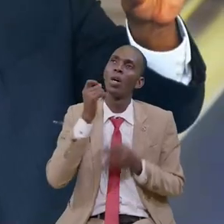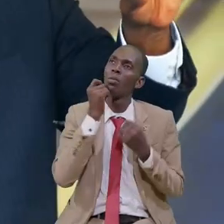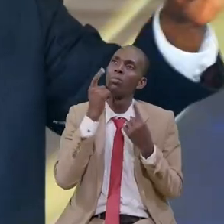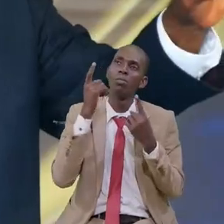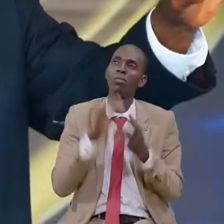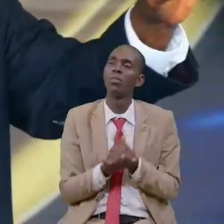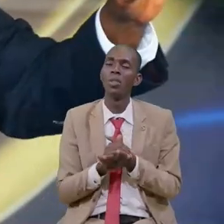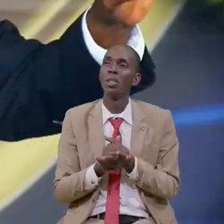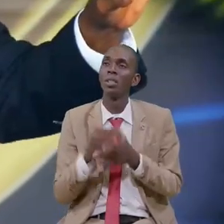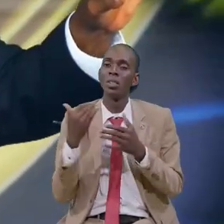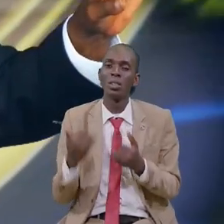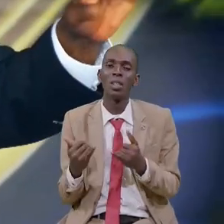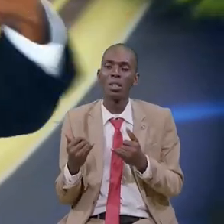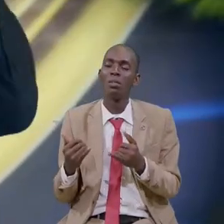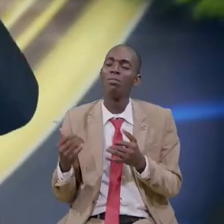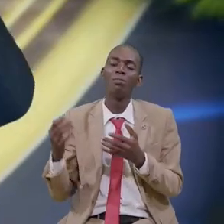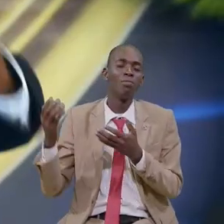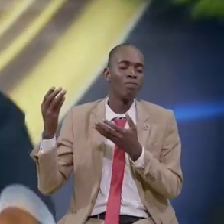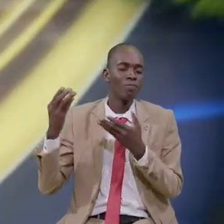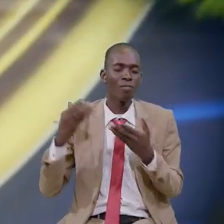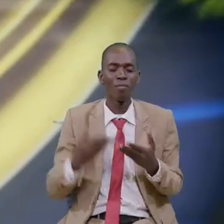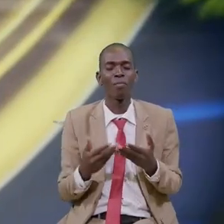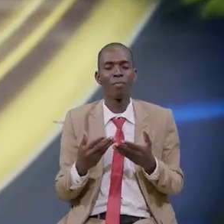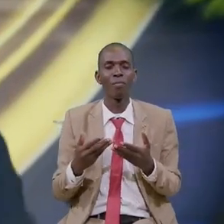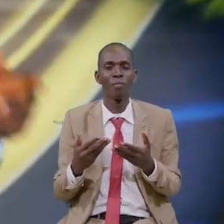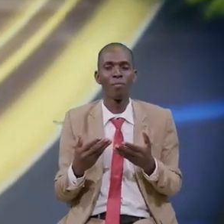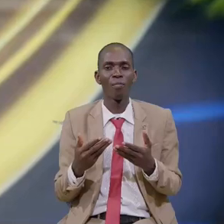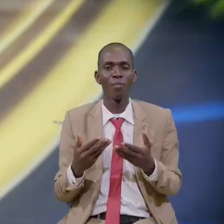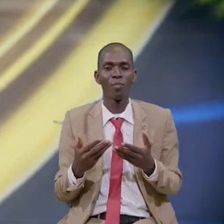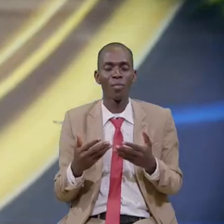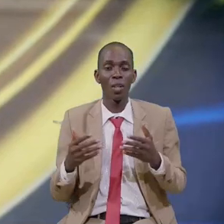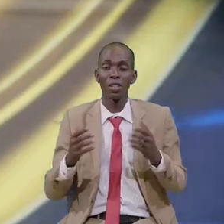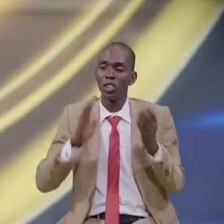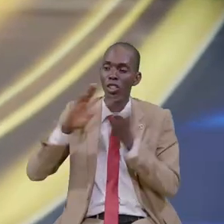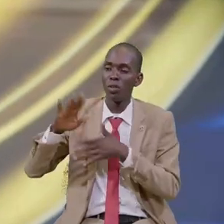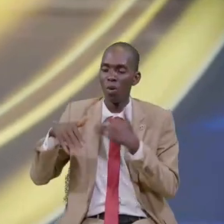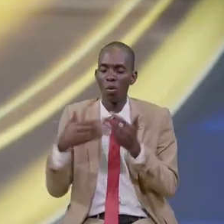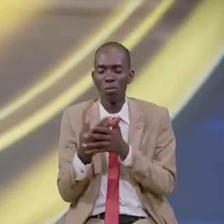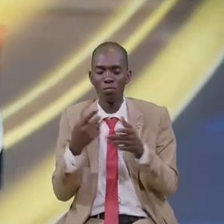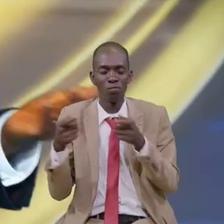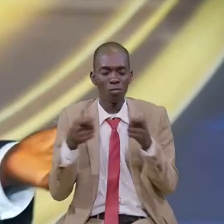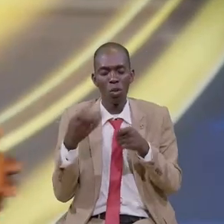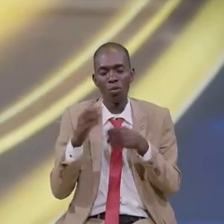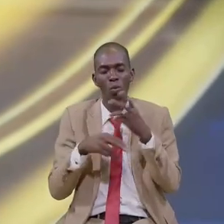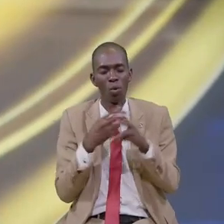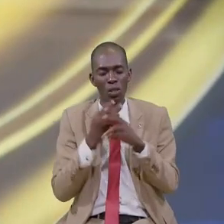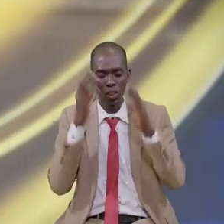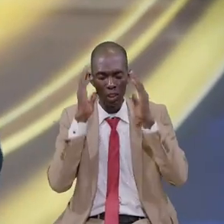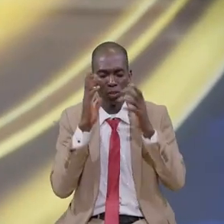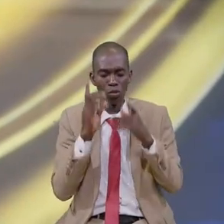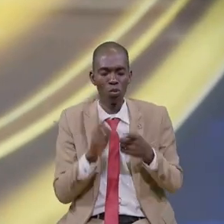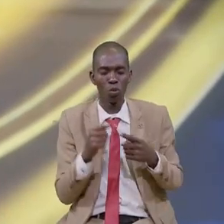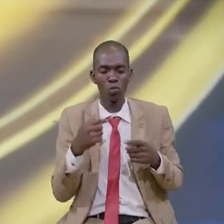Laisse toute ton administration du monde, attention à ce que je veux dire, voici mon nom, je m'appelle